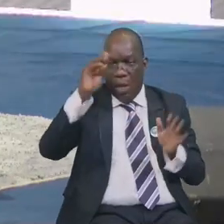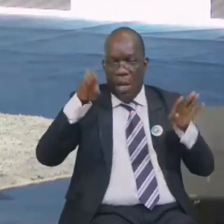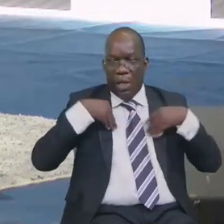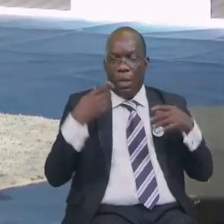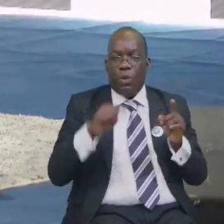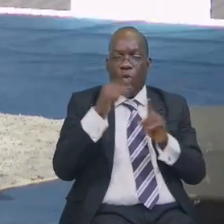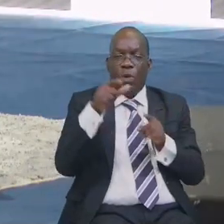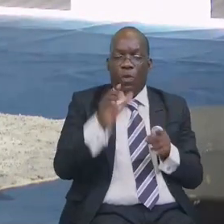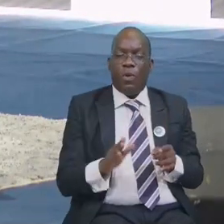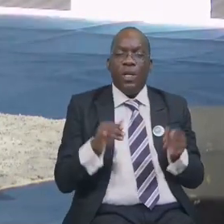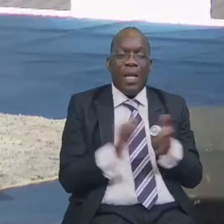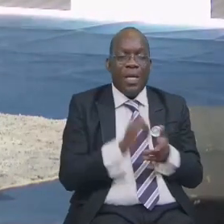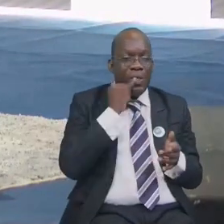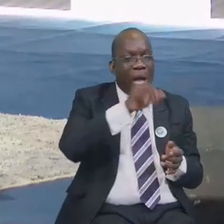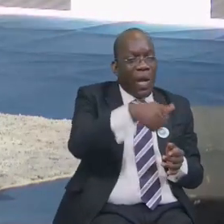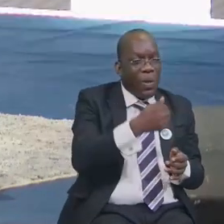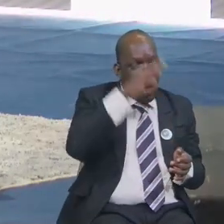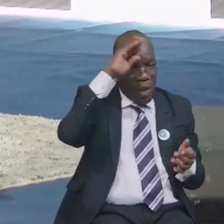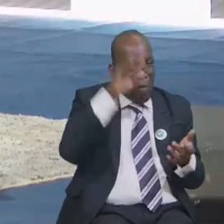Ça, c'est la femme d'autrui.